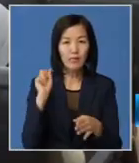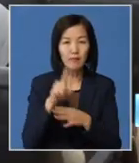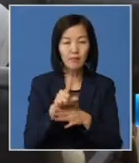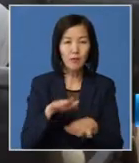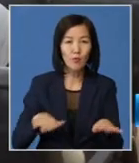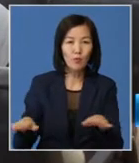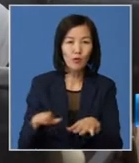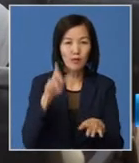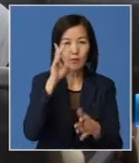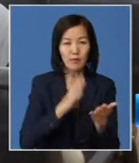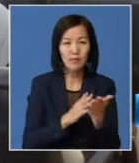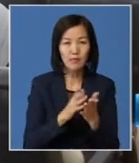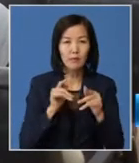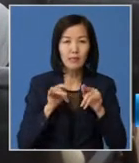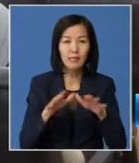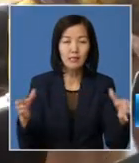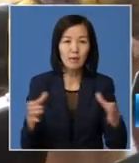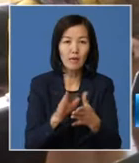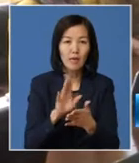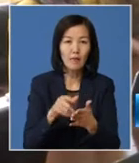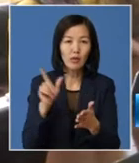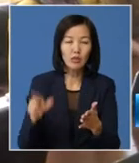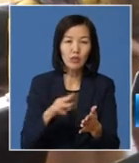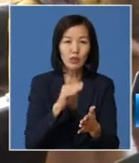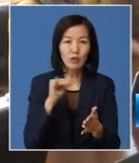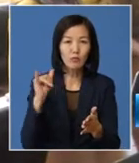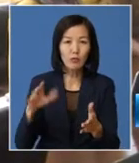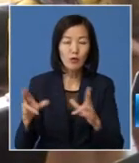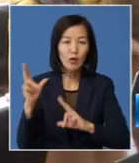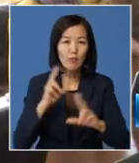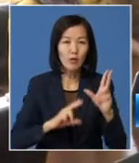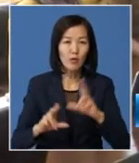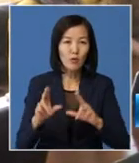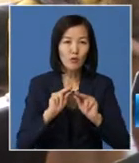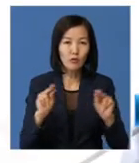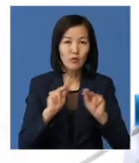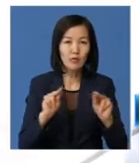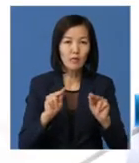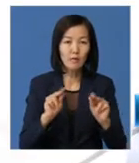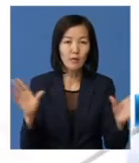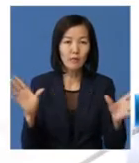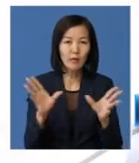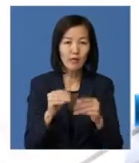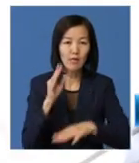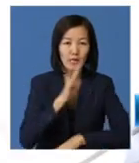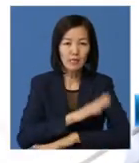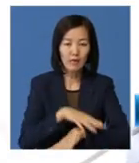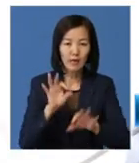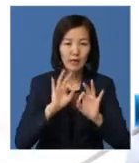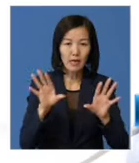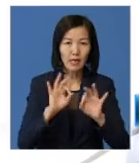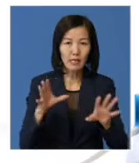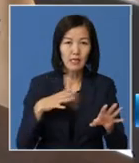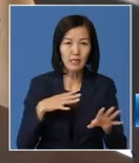тапсырмасын өңірдегі мемлекеттік қызмет істері департаменті басшысы Жетісу мемлекеттік университетінің педагогтары мен студенттеріне берген дәрісінде